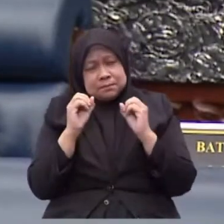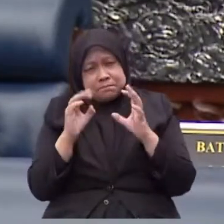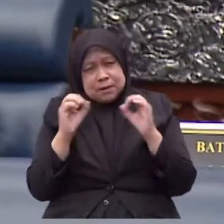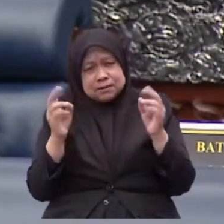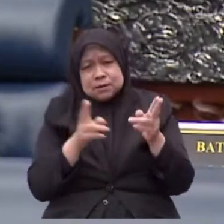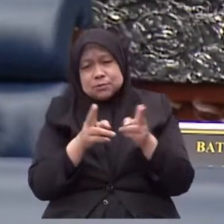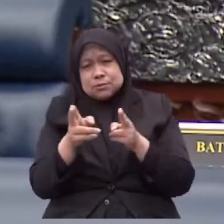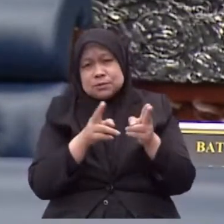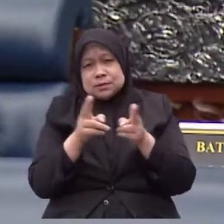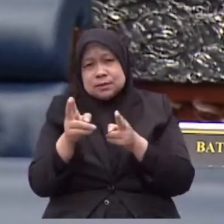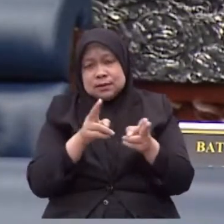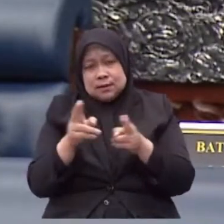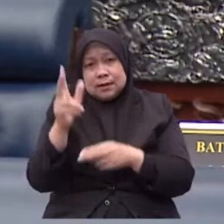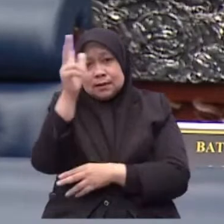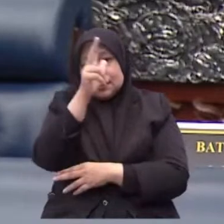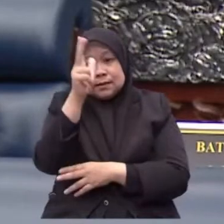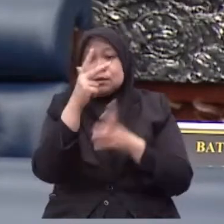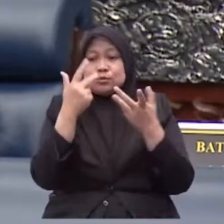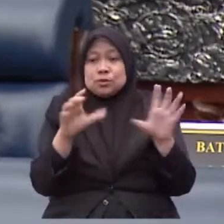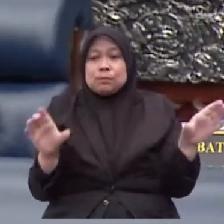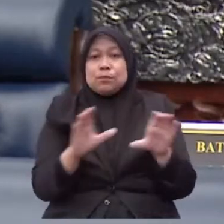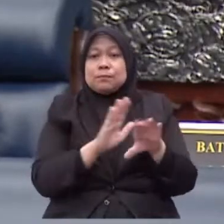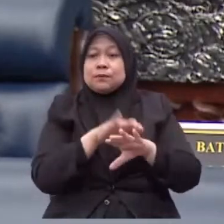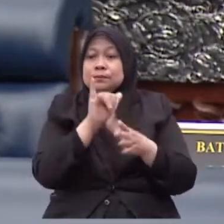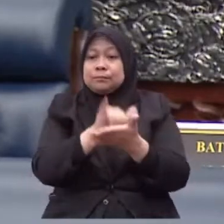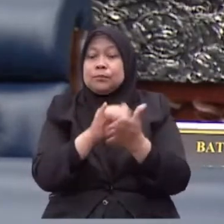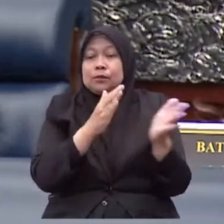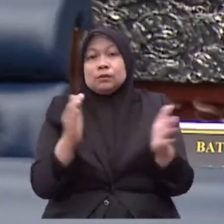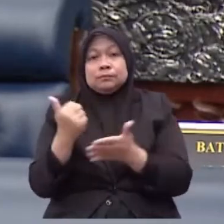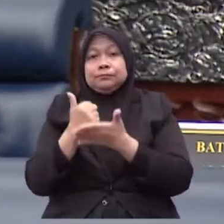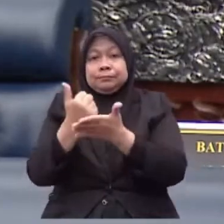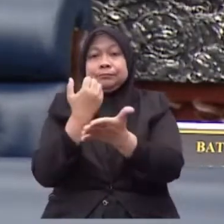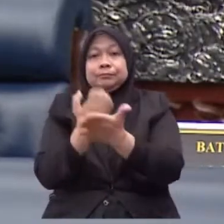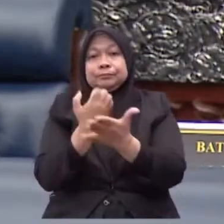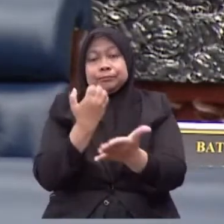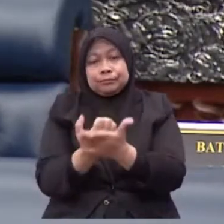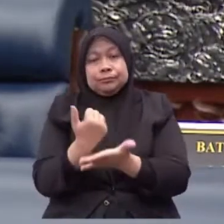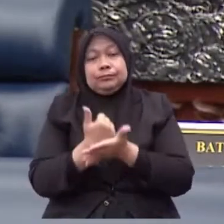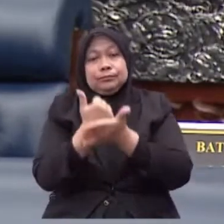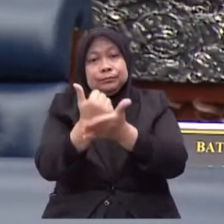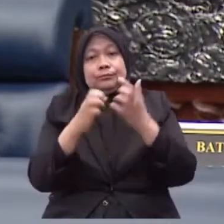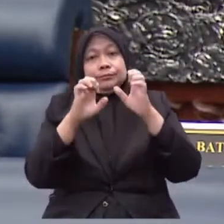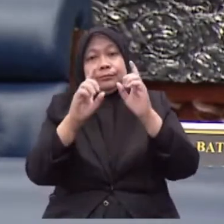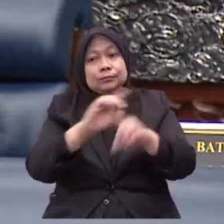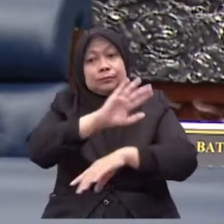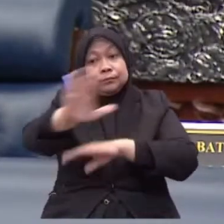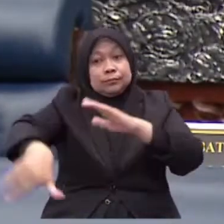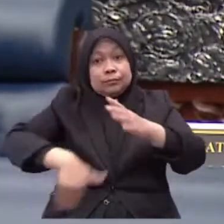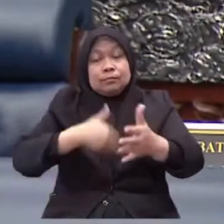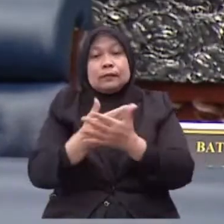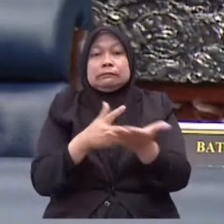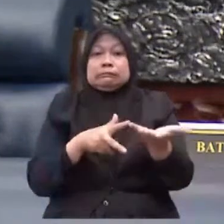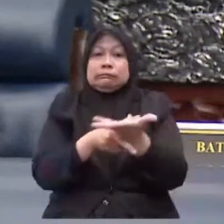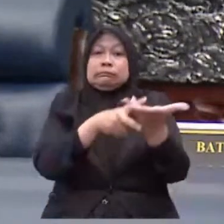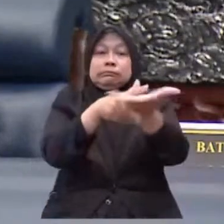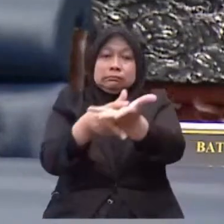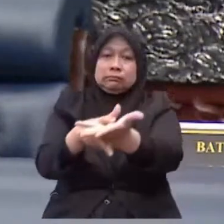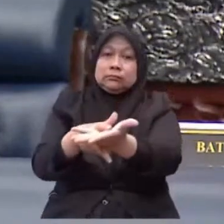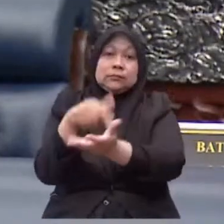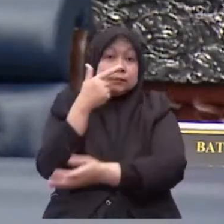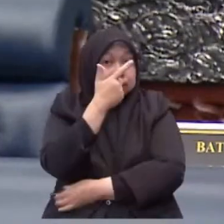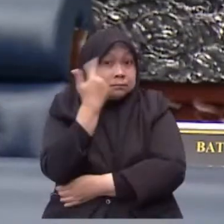banyak usaha yang kerajaan telah lakukan pada masa itu untuk membantu ekonomi untuk membantu pendidikan semuanya terganggu